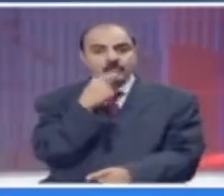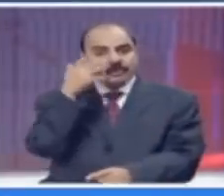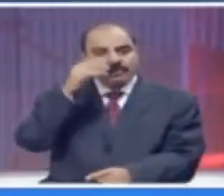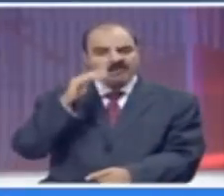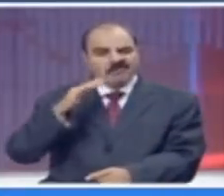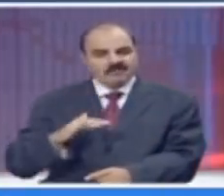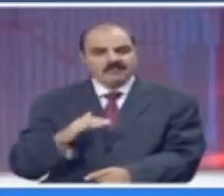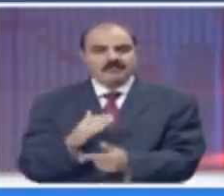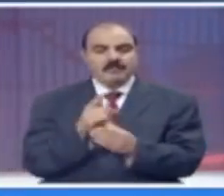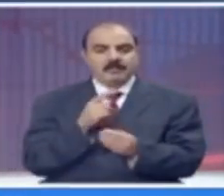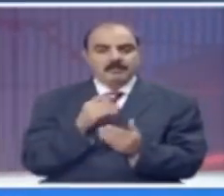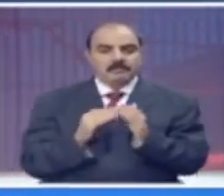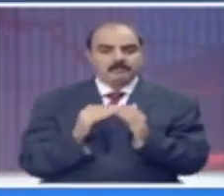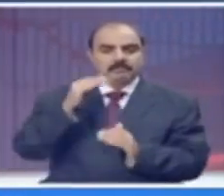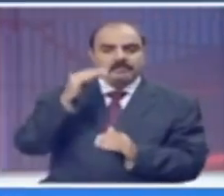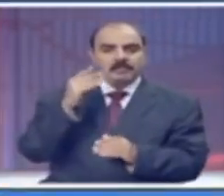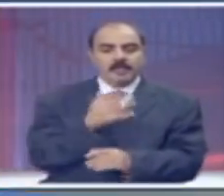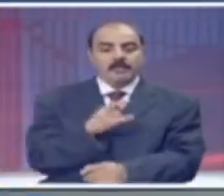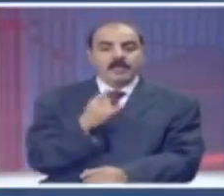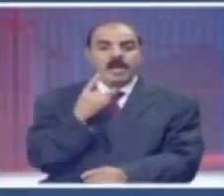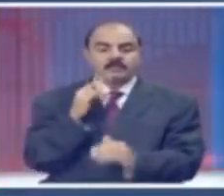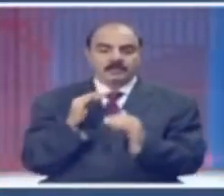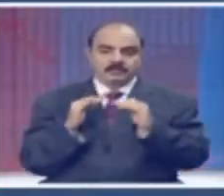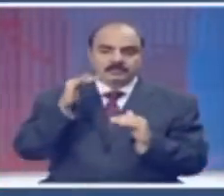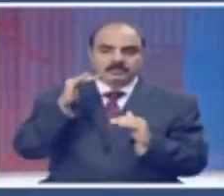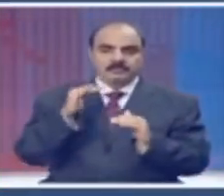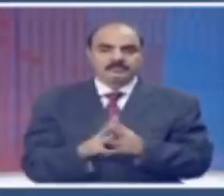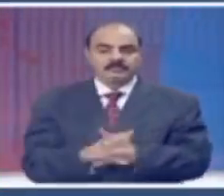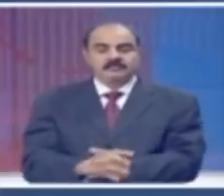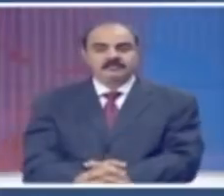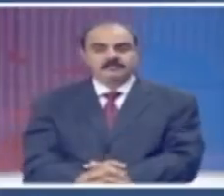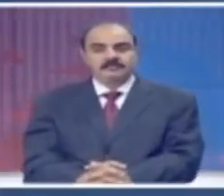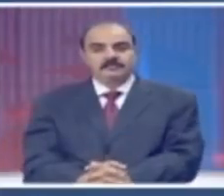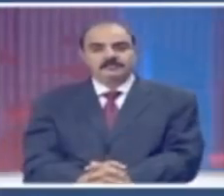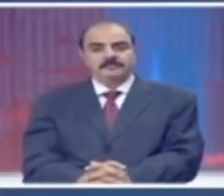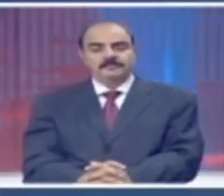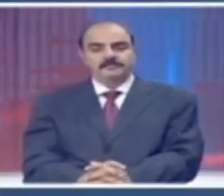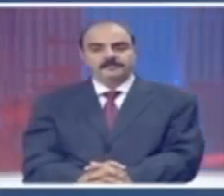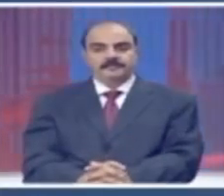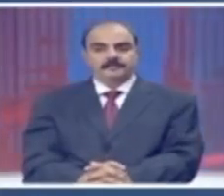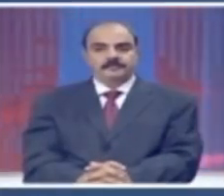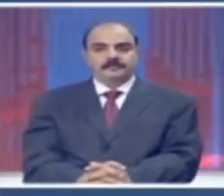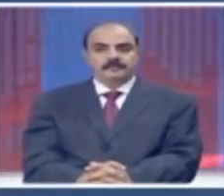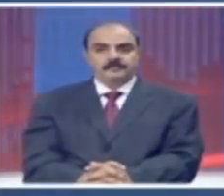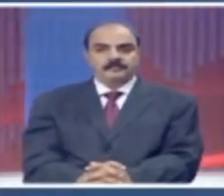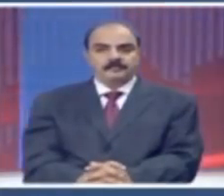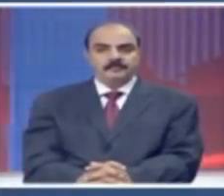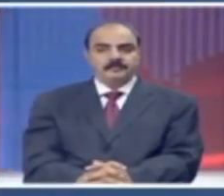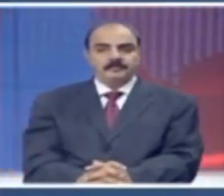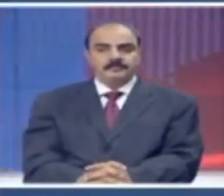المرشح الديمقراطي، حيث أظهر أحدث استطلاع للرأي تفوق بايدن ب10 نقاط على